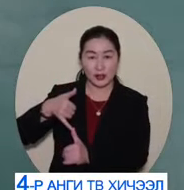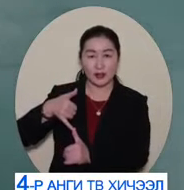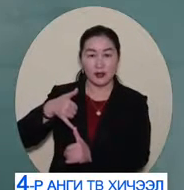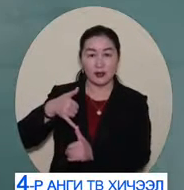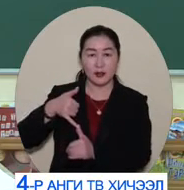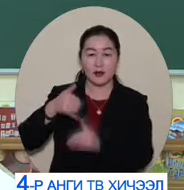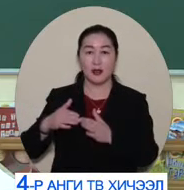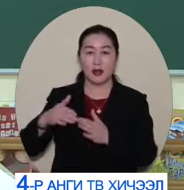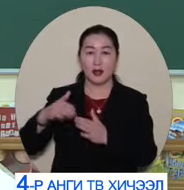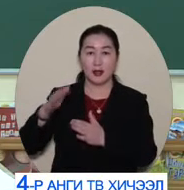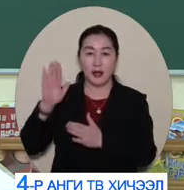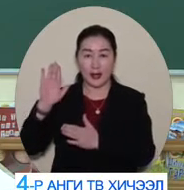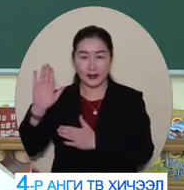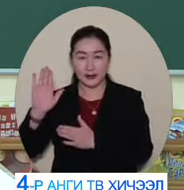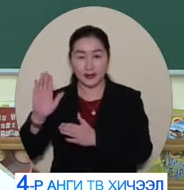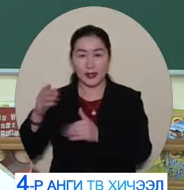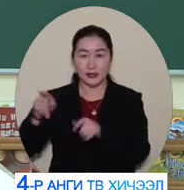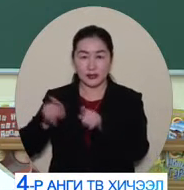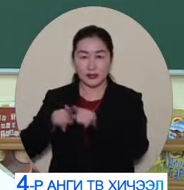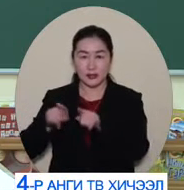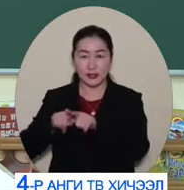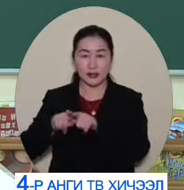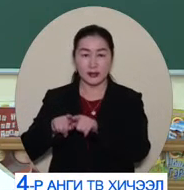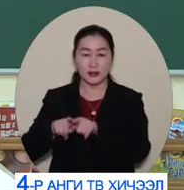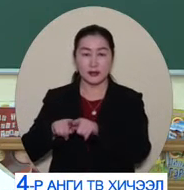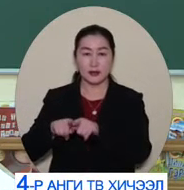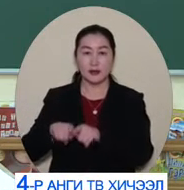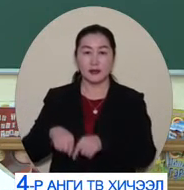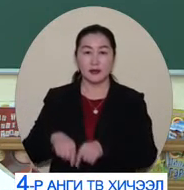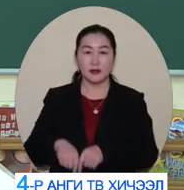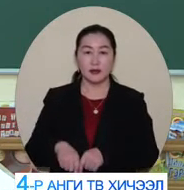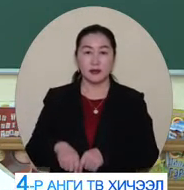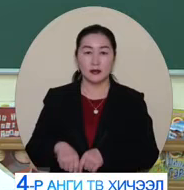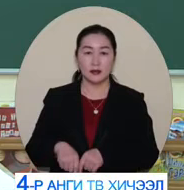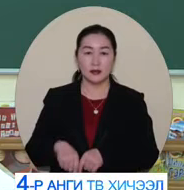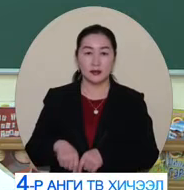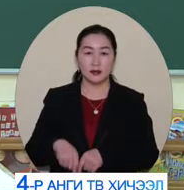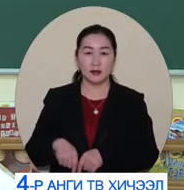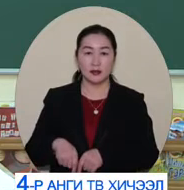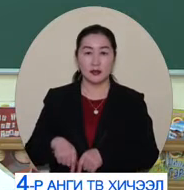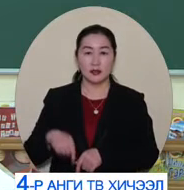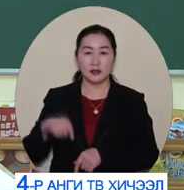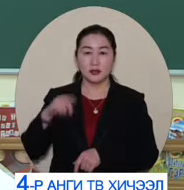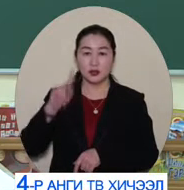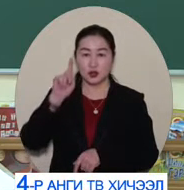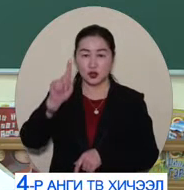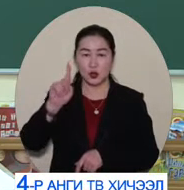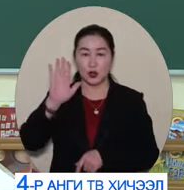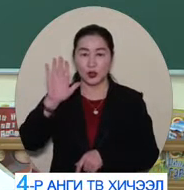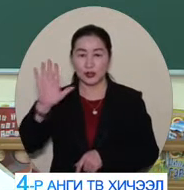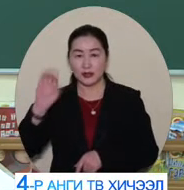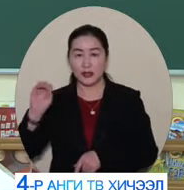хэмжижээ. Харин хүүгийн өндрийг ханийн одоо хүүхдийн өндөр хэмждэг ба метрийг